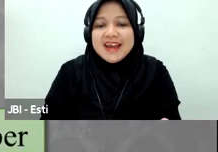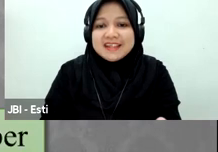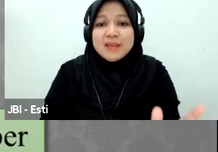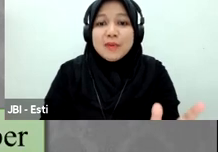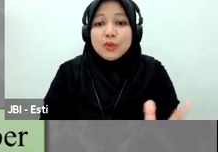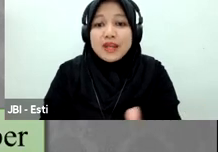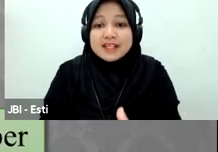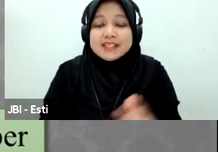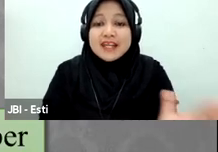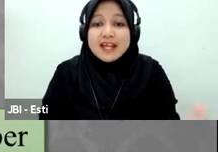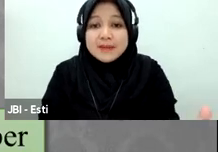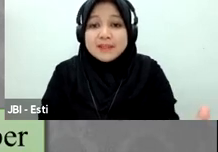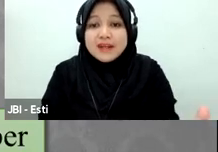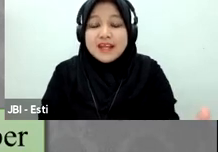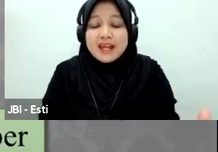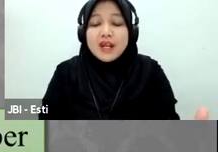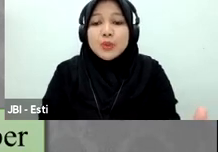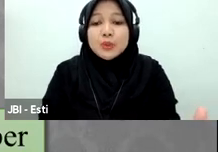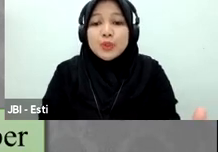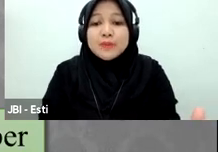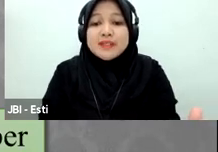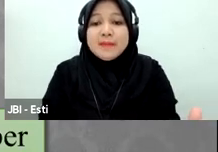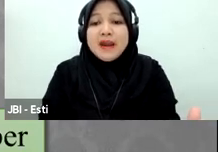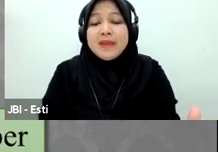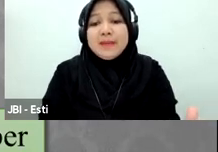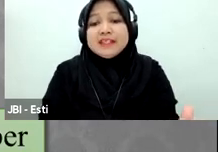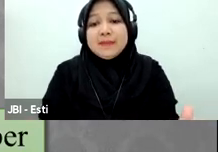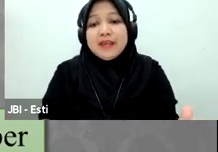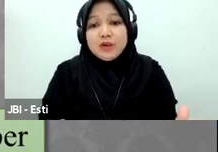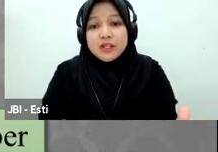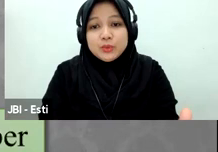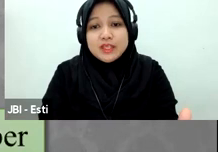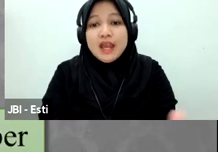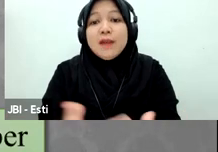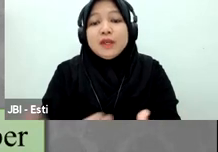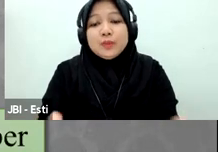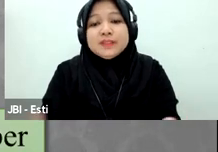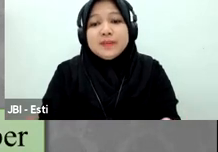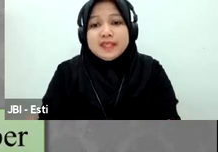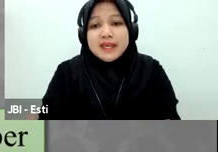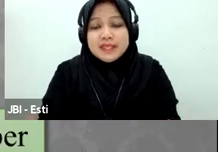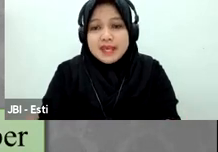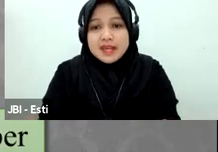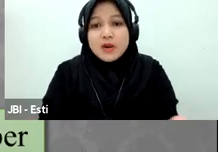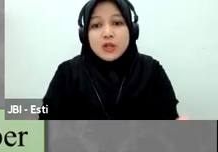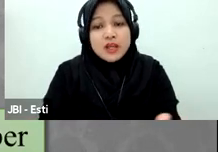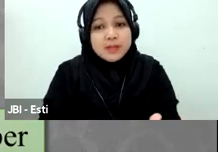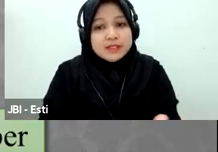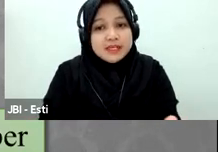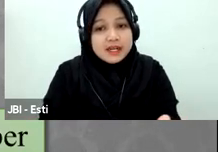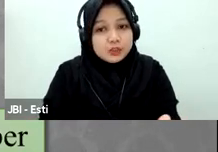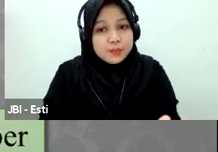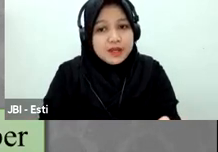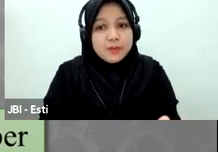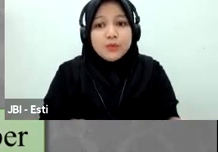isyaratnya artinya yang membutuhkan akses adalah teman-teman dengar untuk bisa memahami apa yang disampaikan oleh Tulip Begitupun sebaliknya ketika ada orang